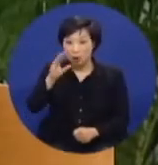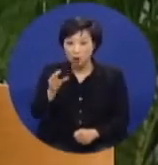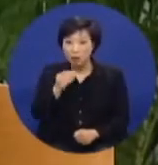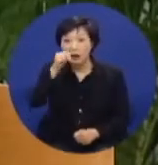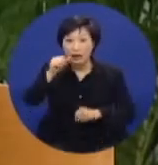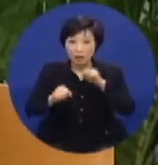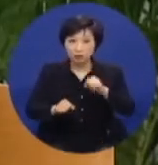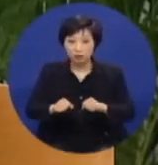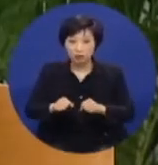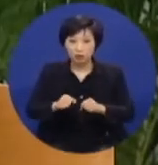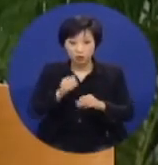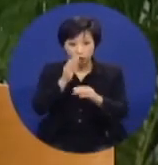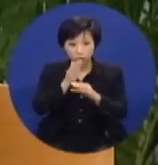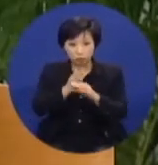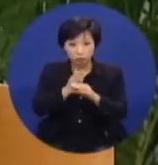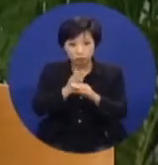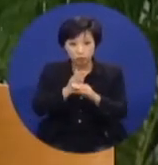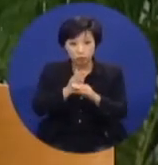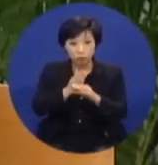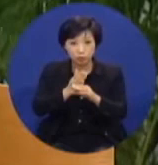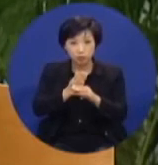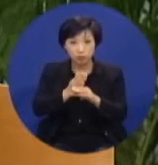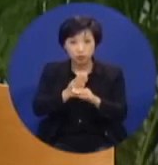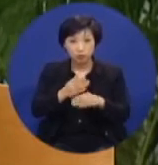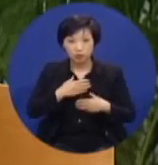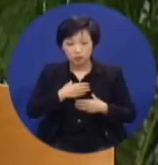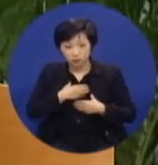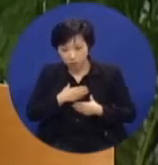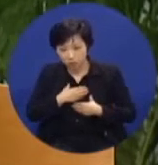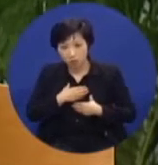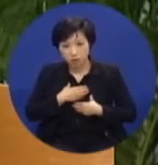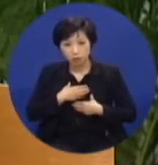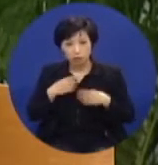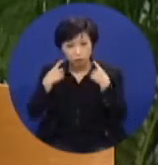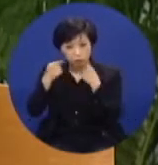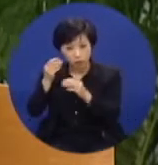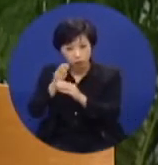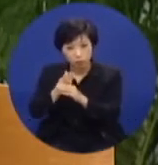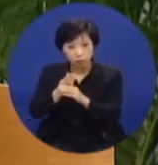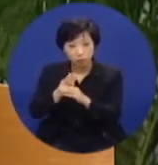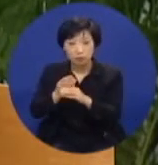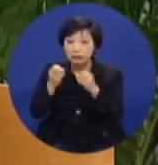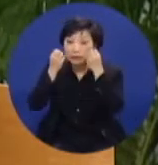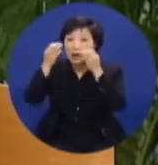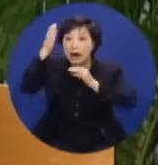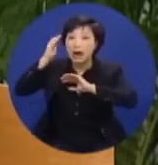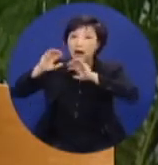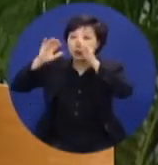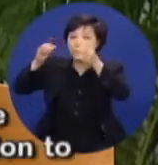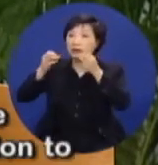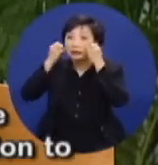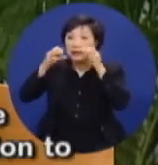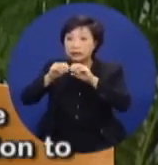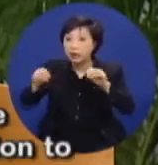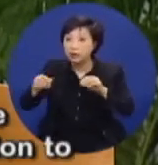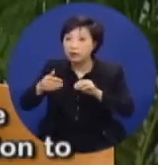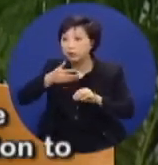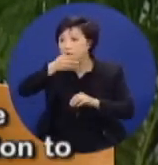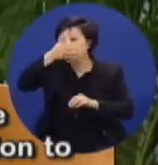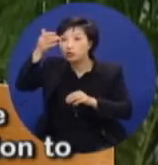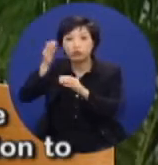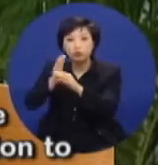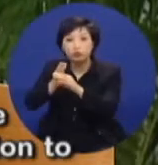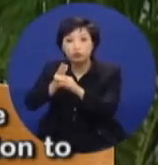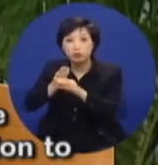응시를 하고 있느냐 좀 건 함을 가지고 있느냐 4 누구와 살 땅을 바라보고 있느냐